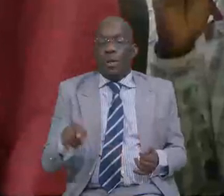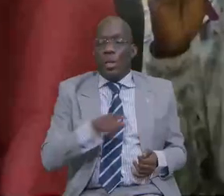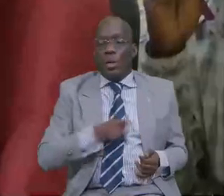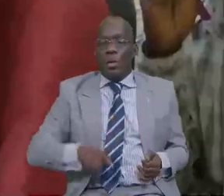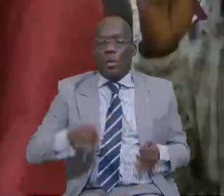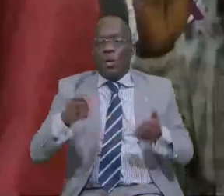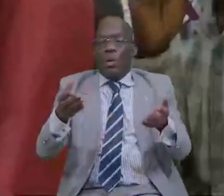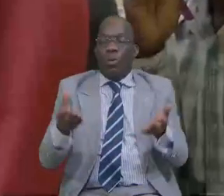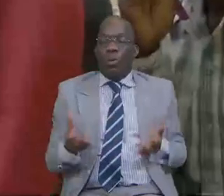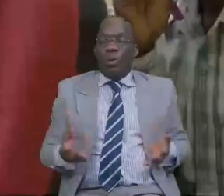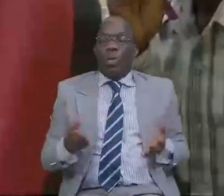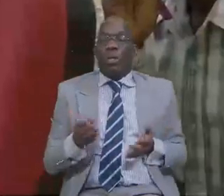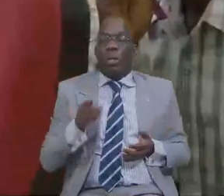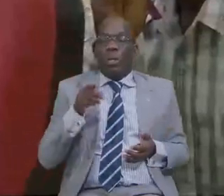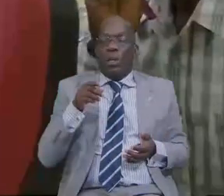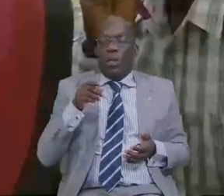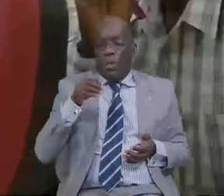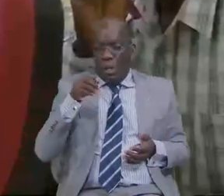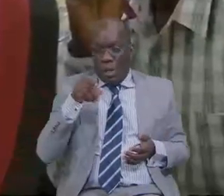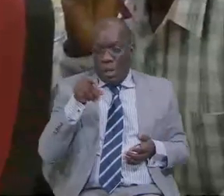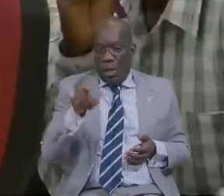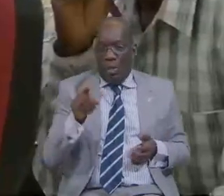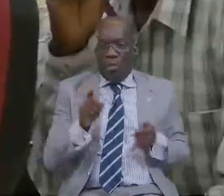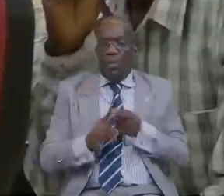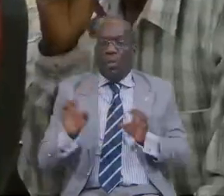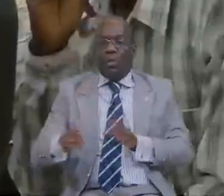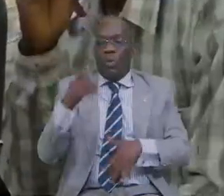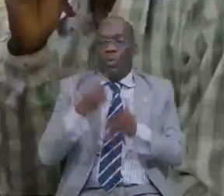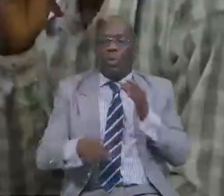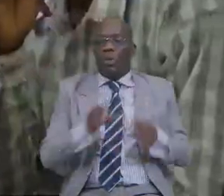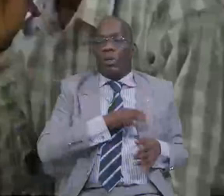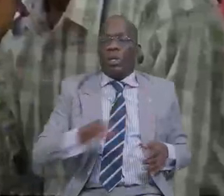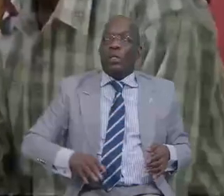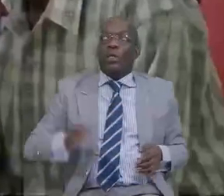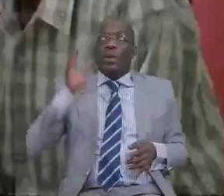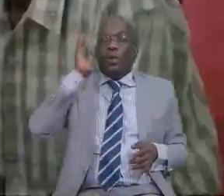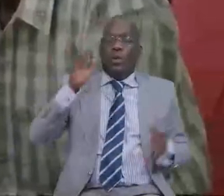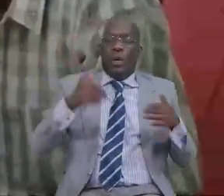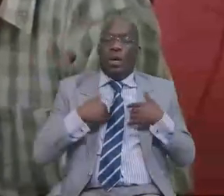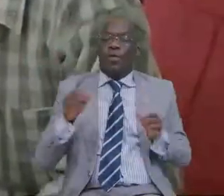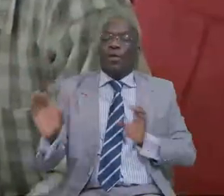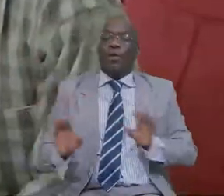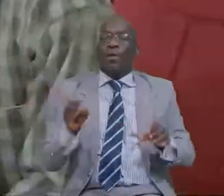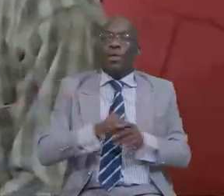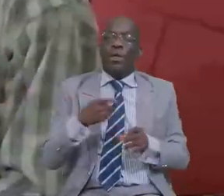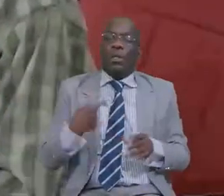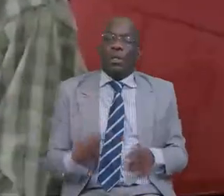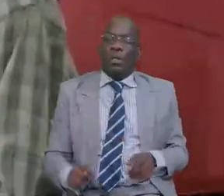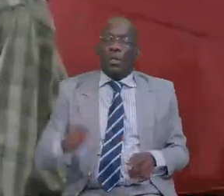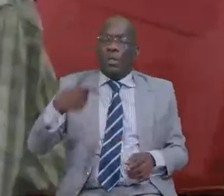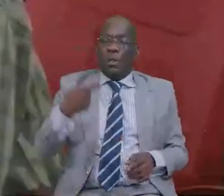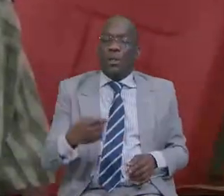voulait qu'il fasse ce que Christ devrait faire dans le monde des païens. Il a dit,